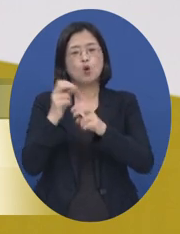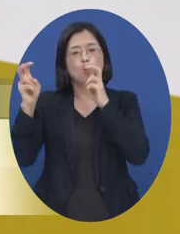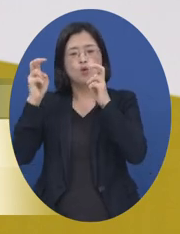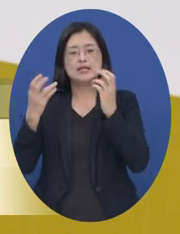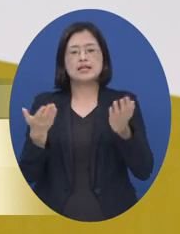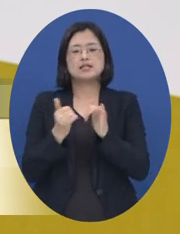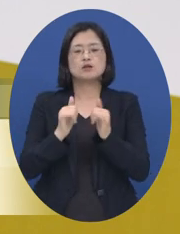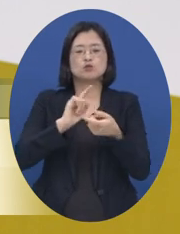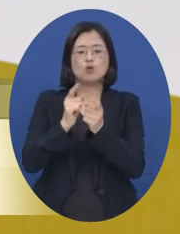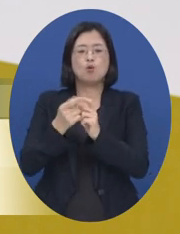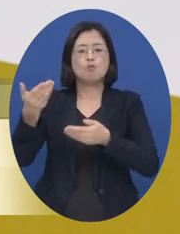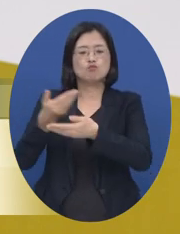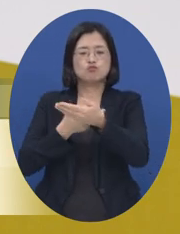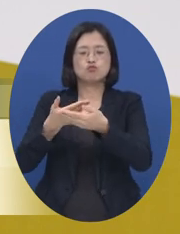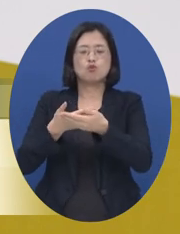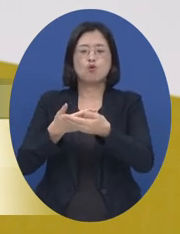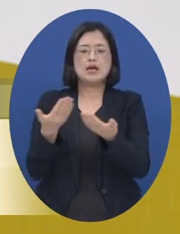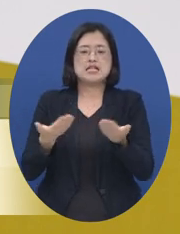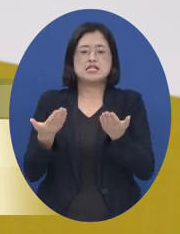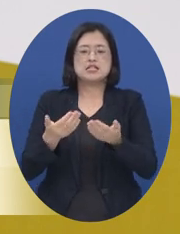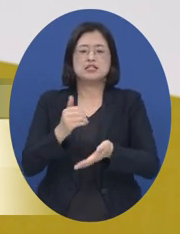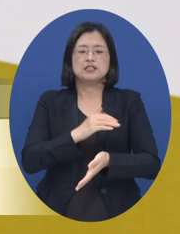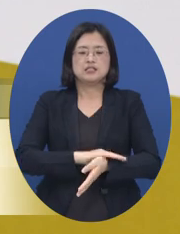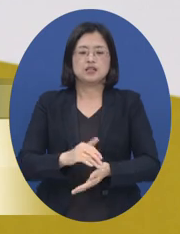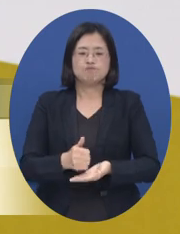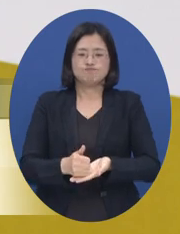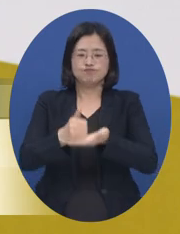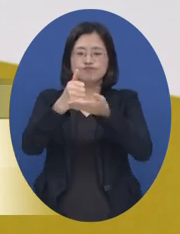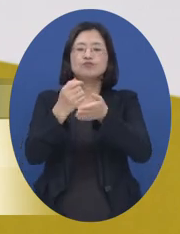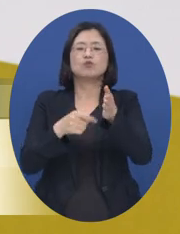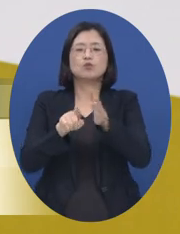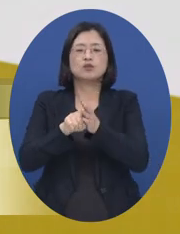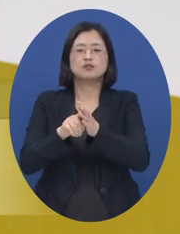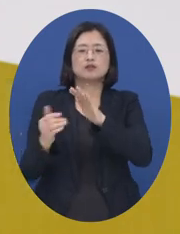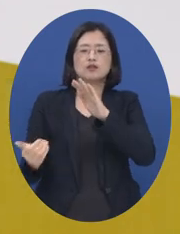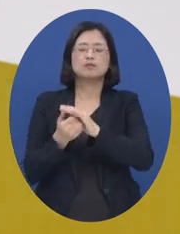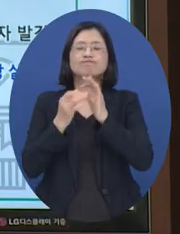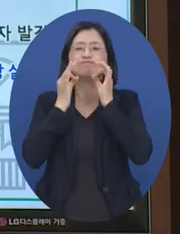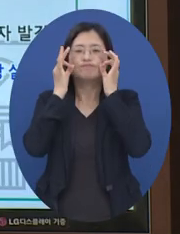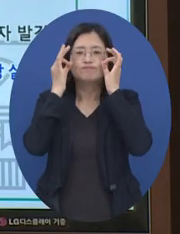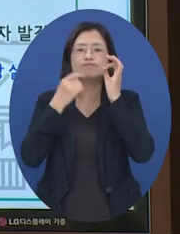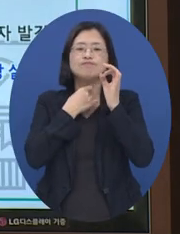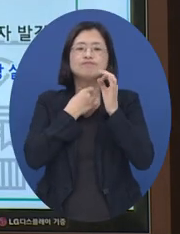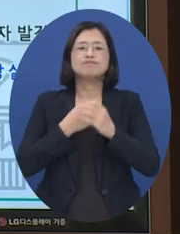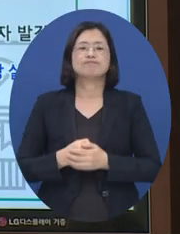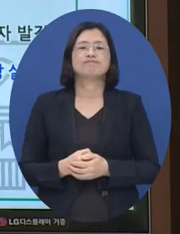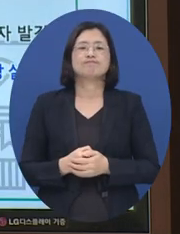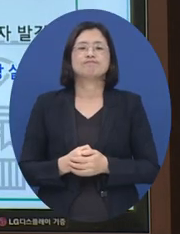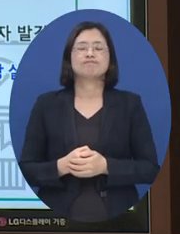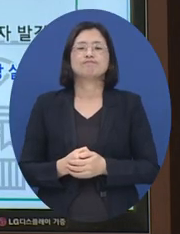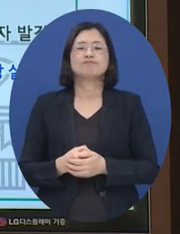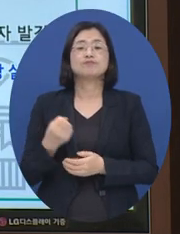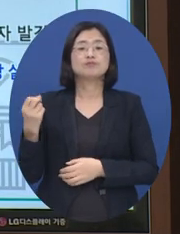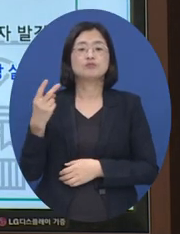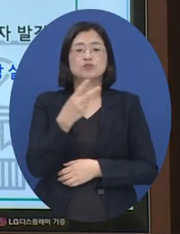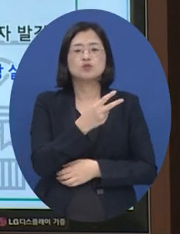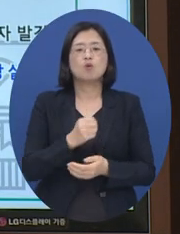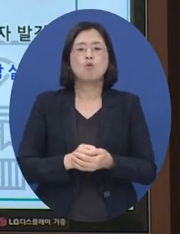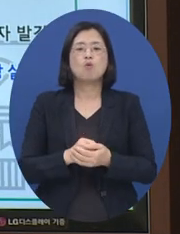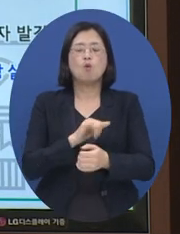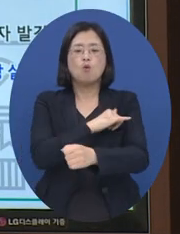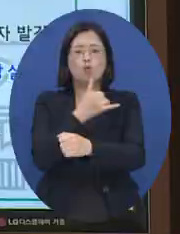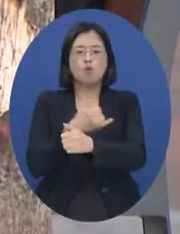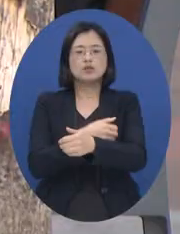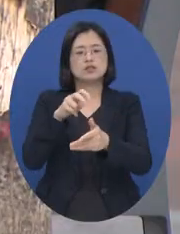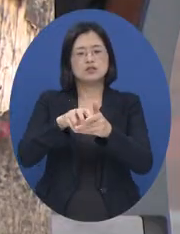통하여 노동이 존중받는 공조 반시 성씨를 위해서 최선을 벌였습니다 이외에도 경기도 노동 권익 센터 기능을